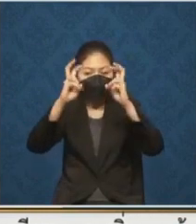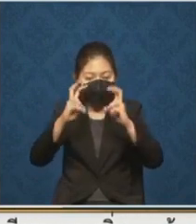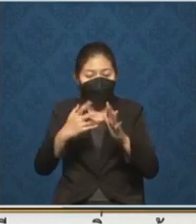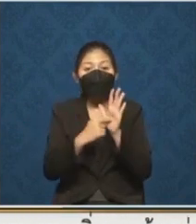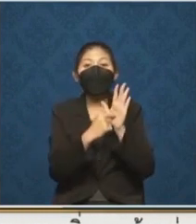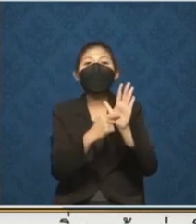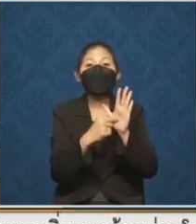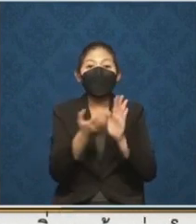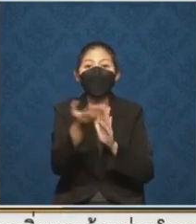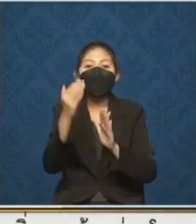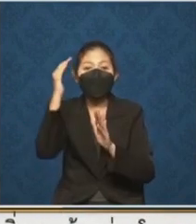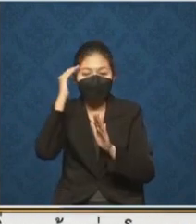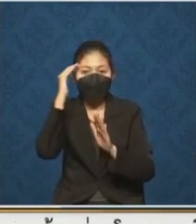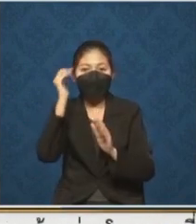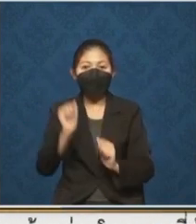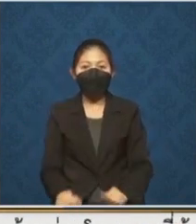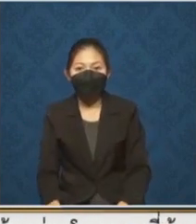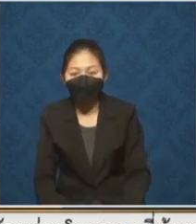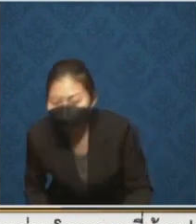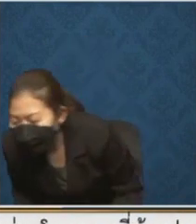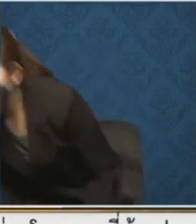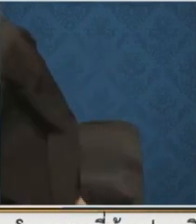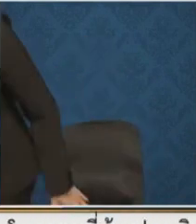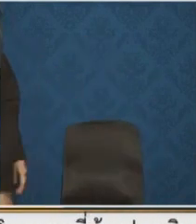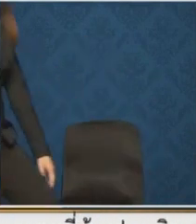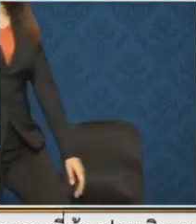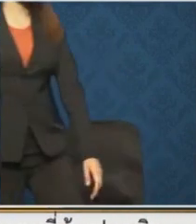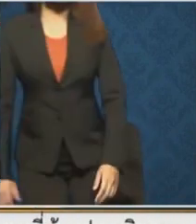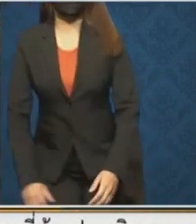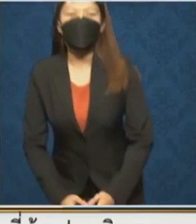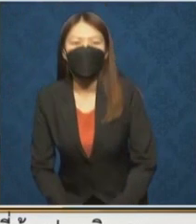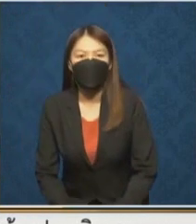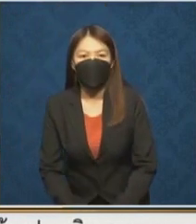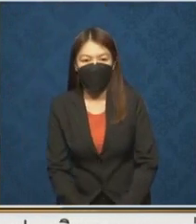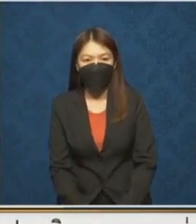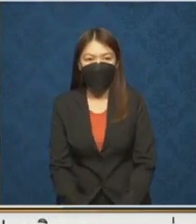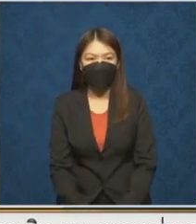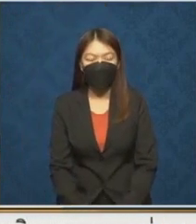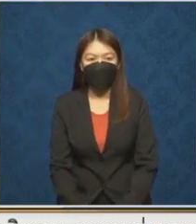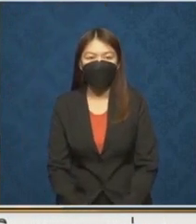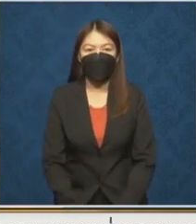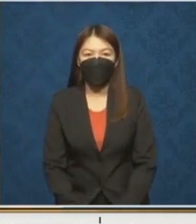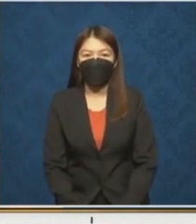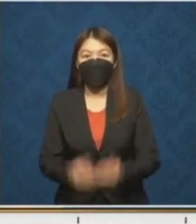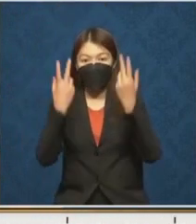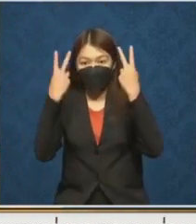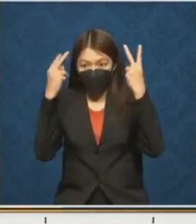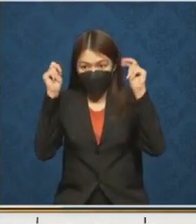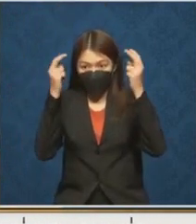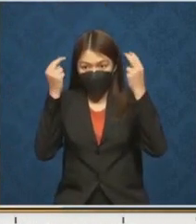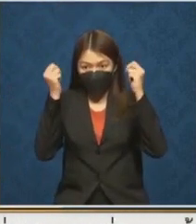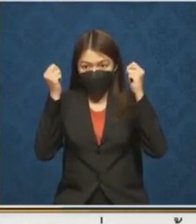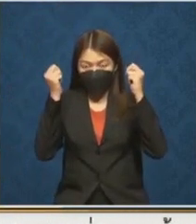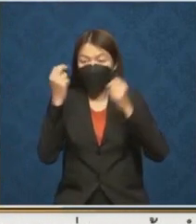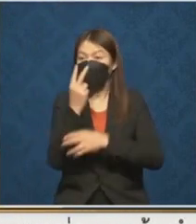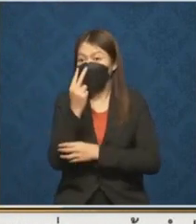อยกเปนโวอย่างท่ามปทานทกบครับ ก่อนที่จะเข้าผมอยากให้ท่านนายกเพื่อให้ประช